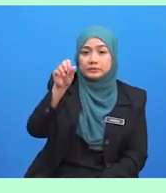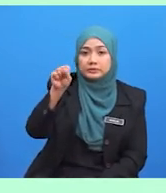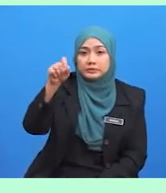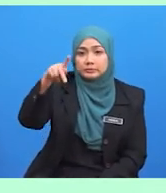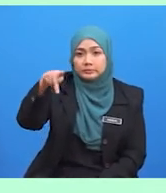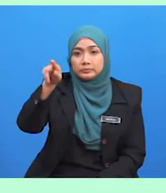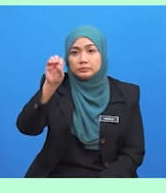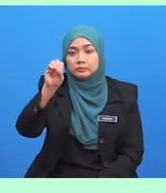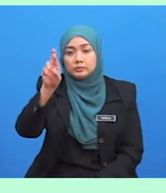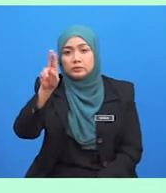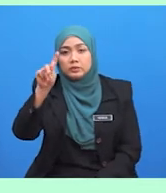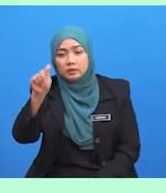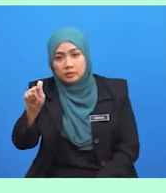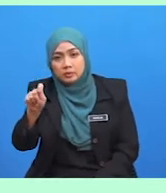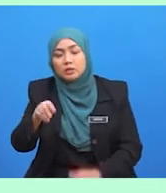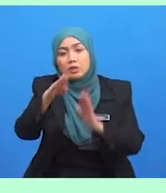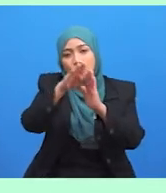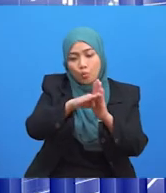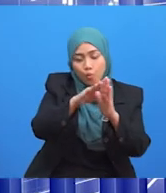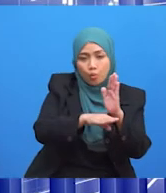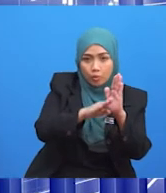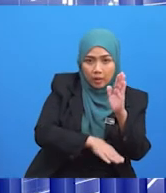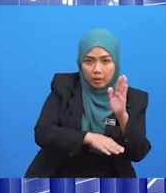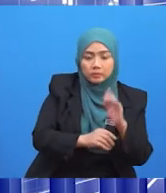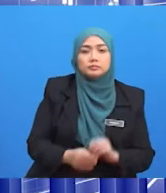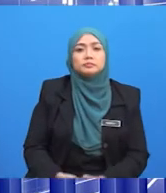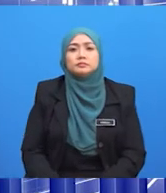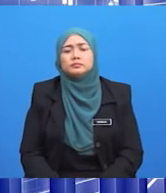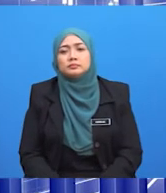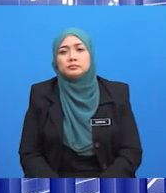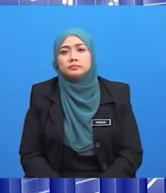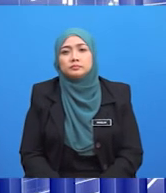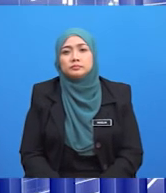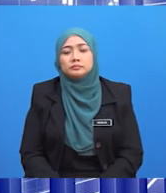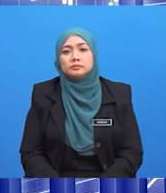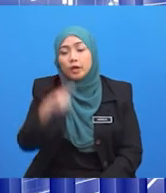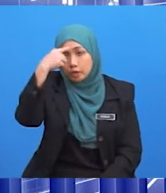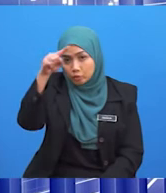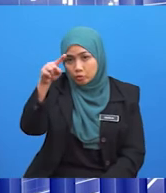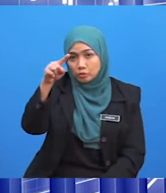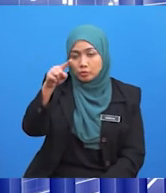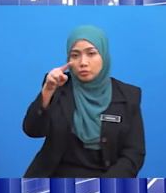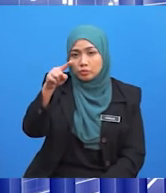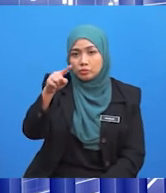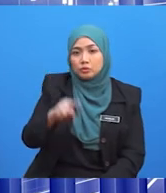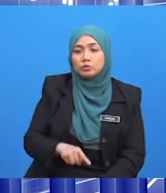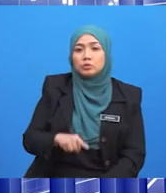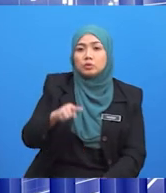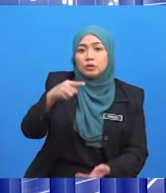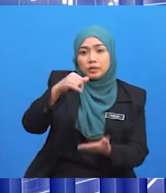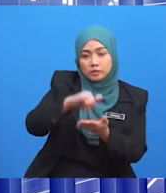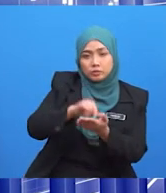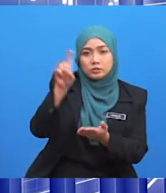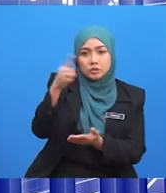kuantiti ekspor berkurangan. Baiklah, Sekian sahaja sesi pembelajaran kita